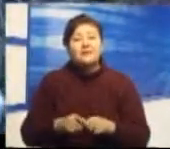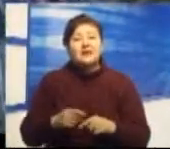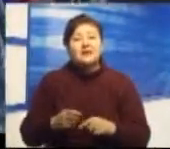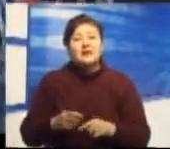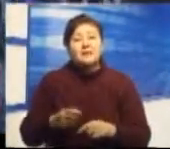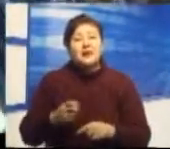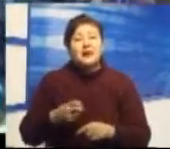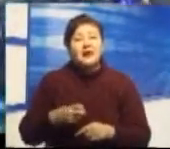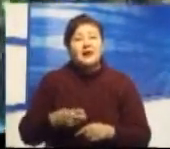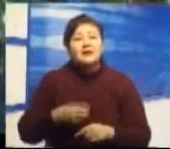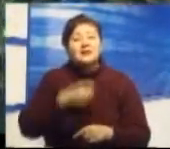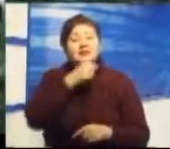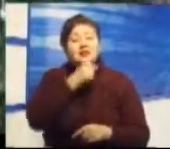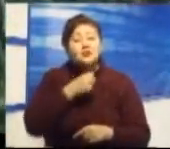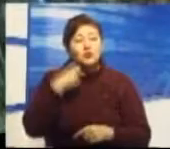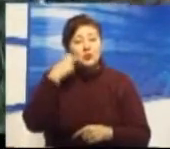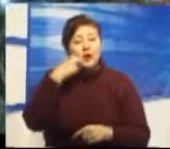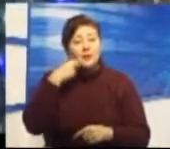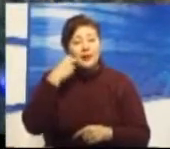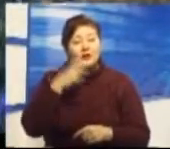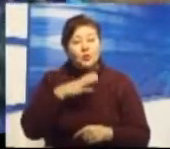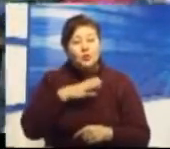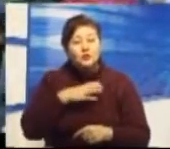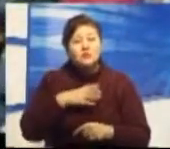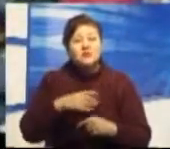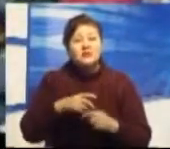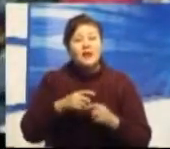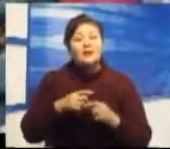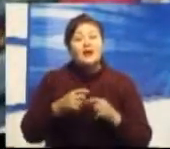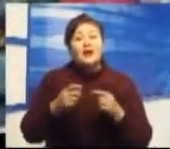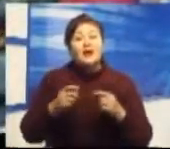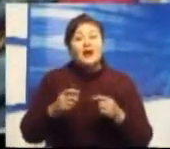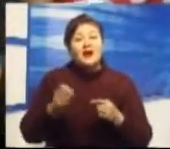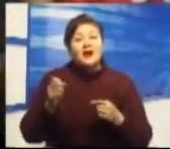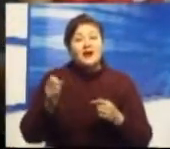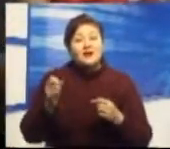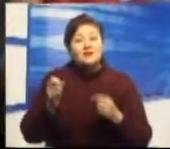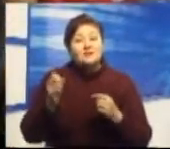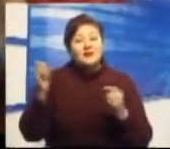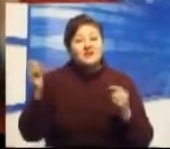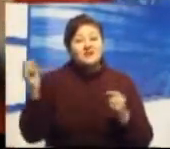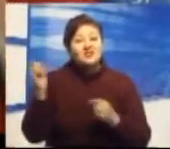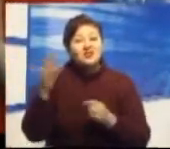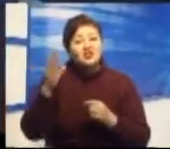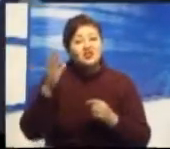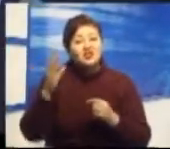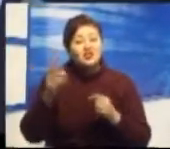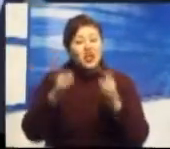мен ақшақар келтіріп, шырша шамдары жағылды. Жеткіншектерге сыйлықтар табыс етілді.